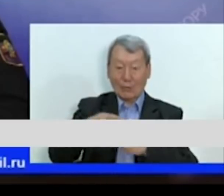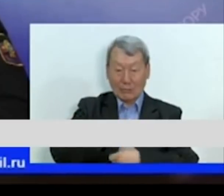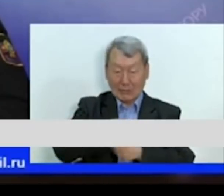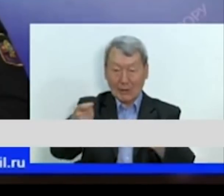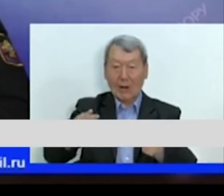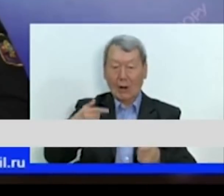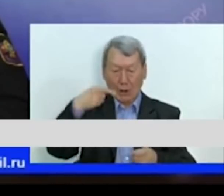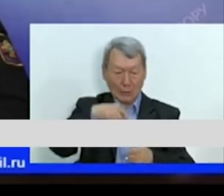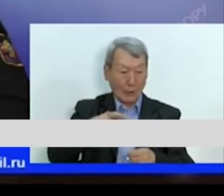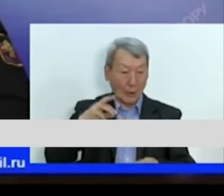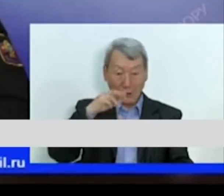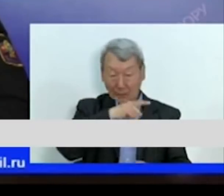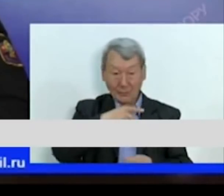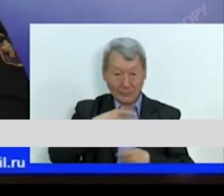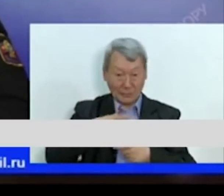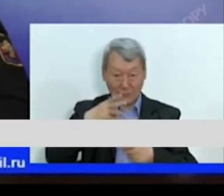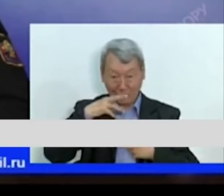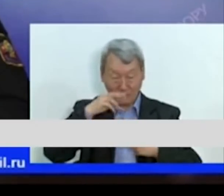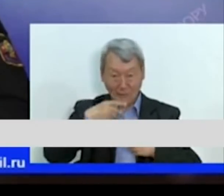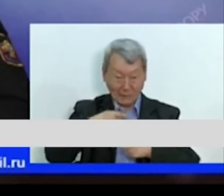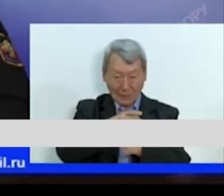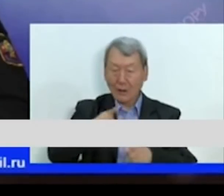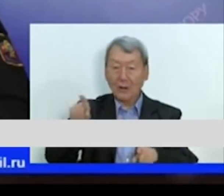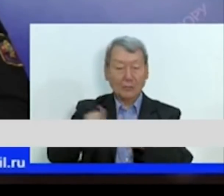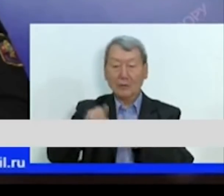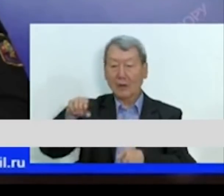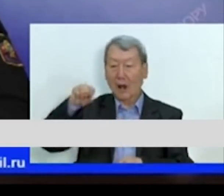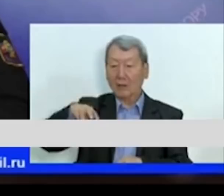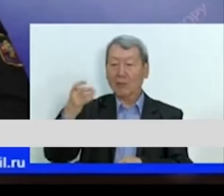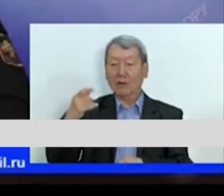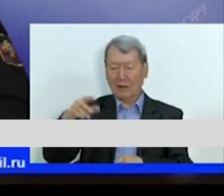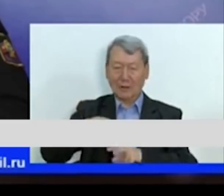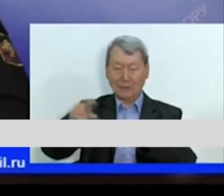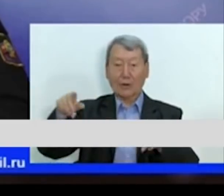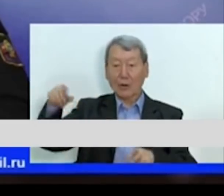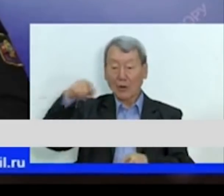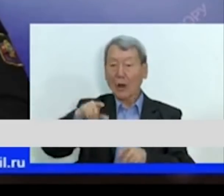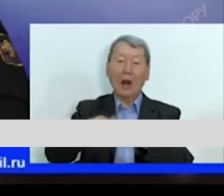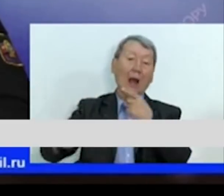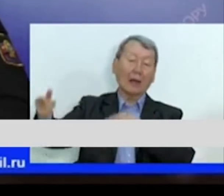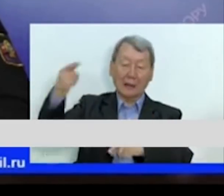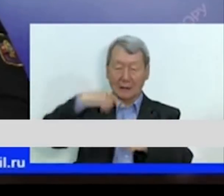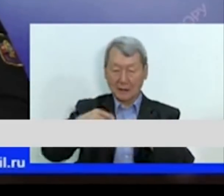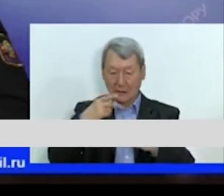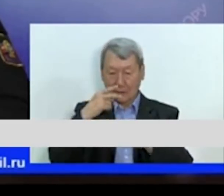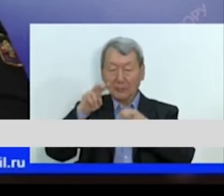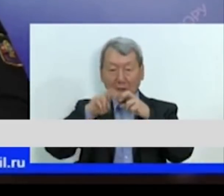ундар действительно туура эмес кетип калган. Ошол эле Атбаш районунда туура эмес кетип калган. Ошолорду кайра